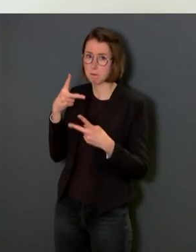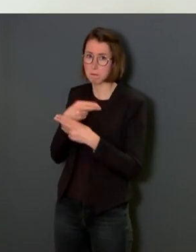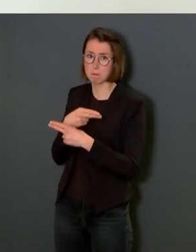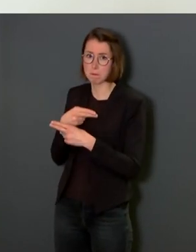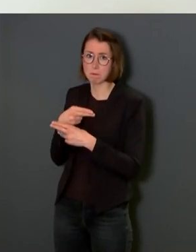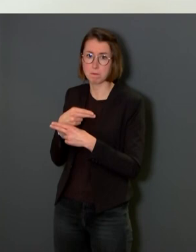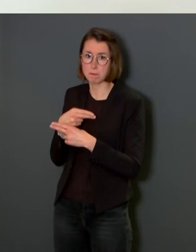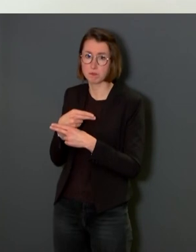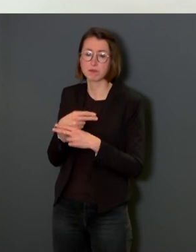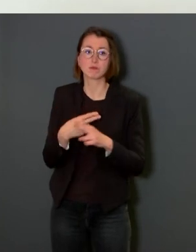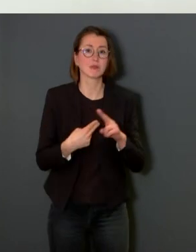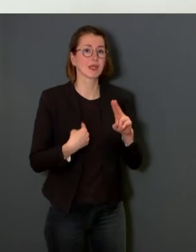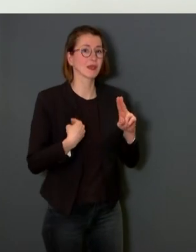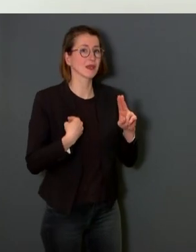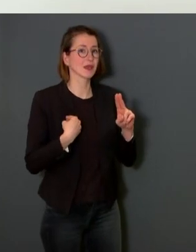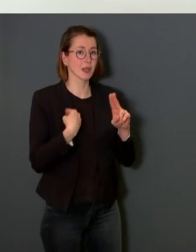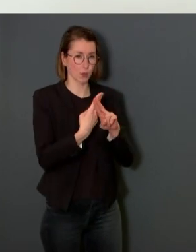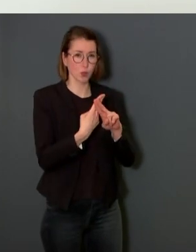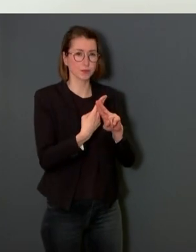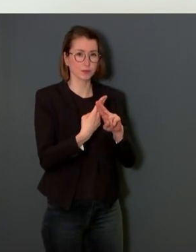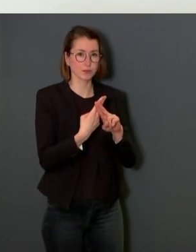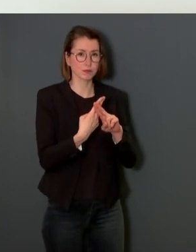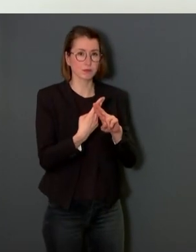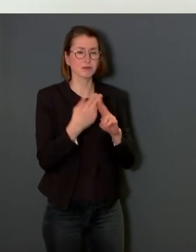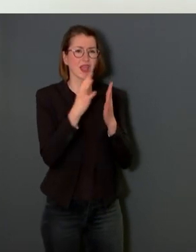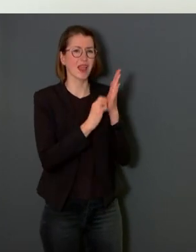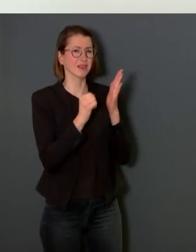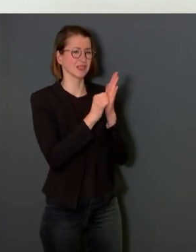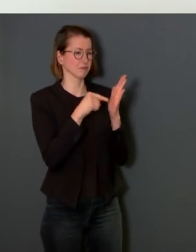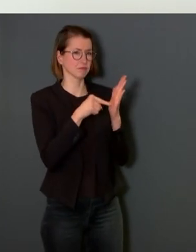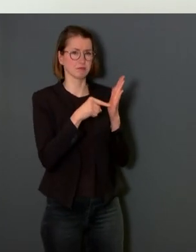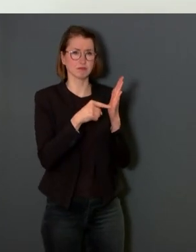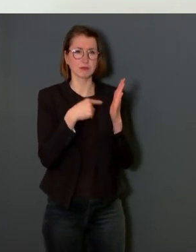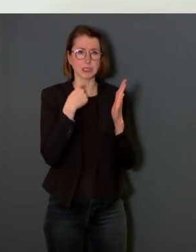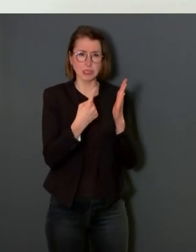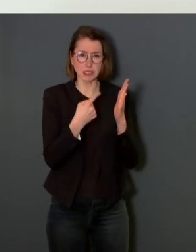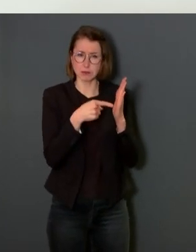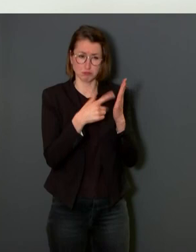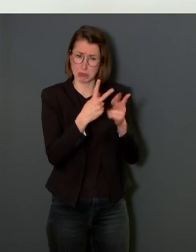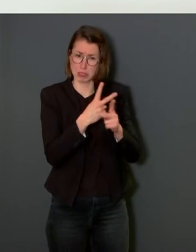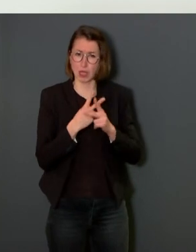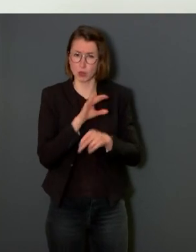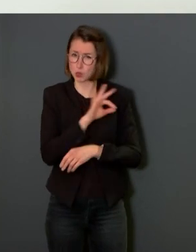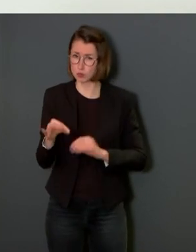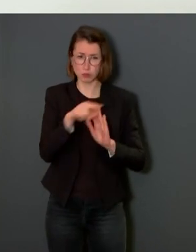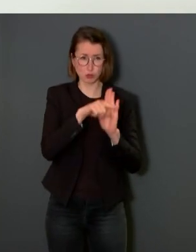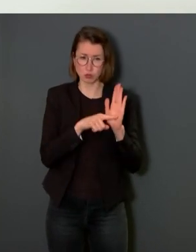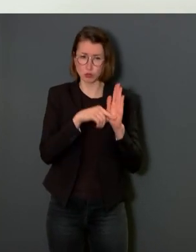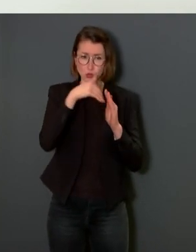Donc, comme dit l'arrêté ministériel, il reste applicable. Donc, toutes les mesures qui en font